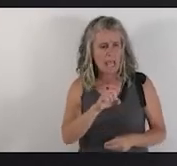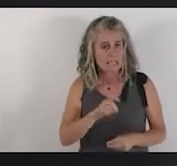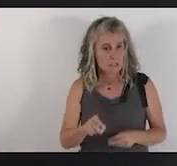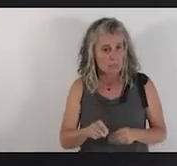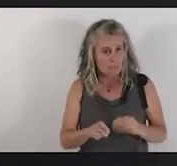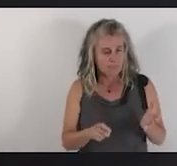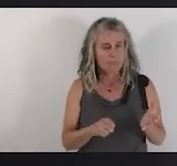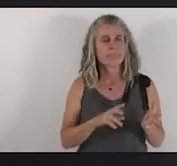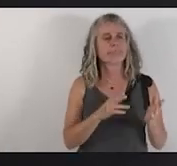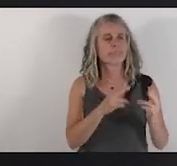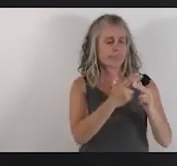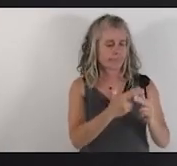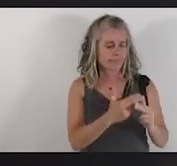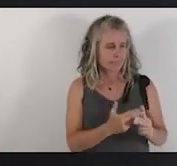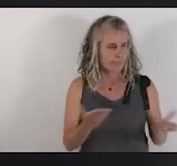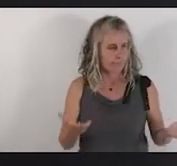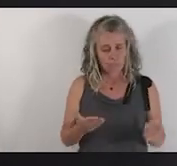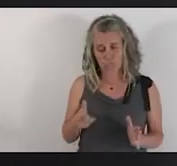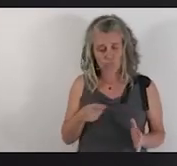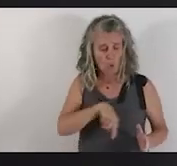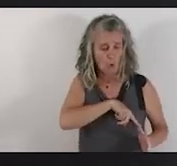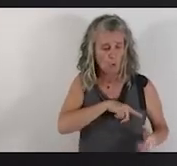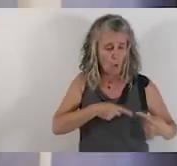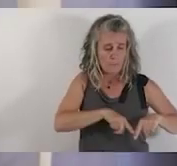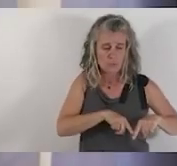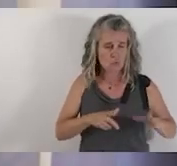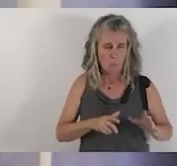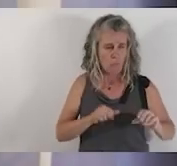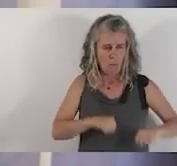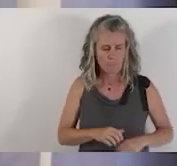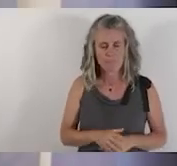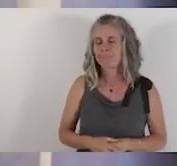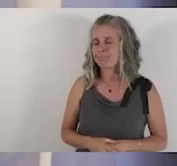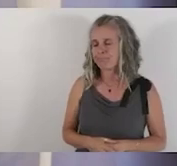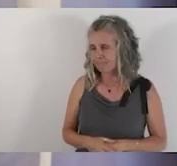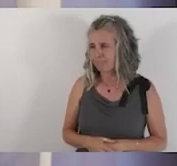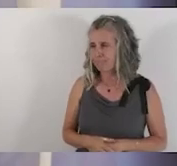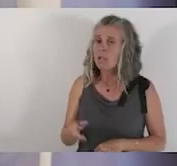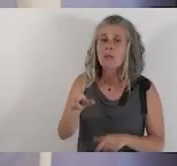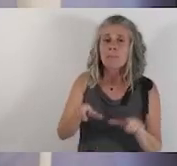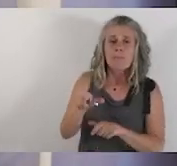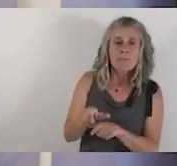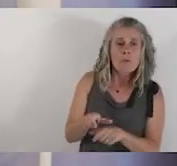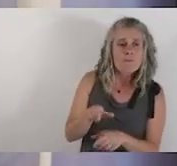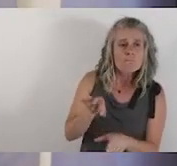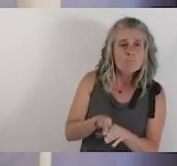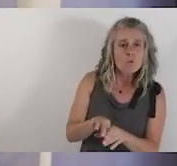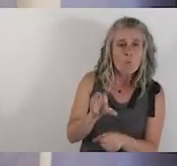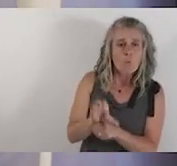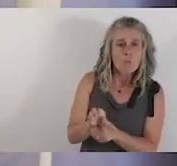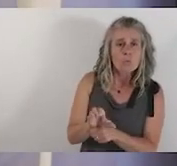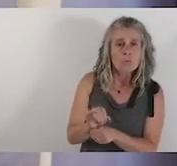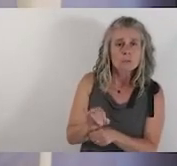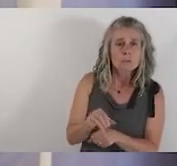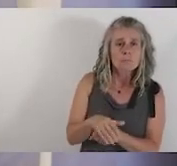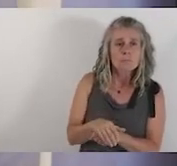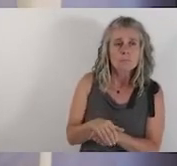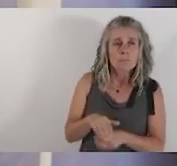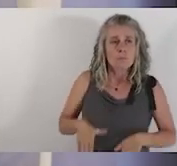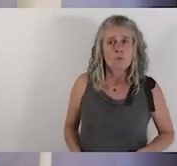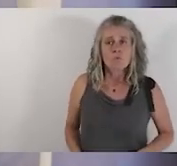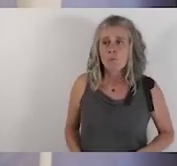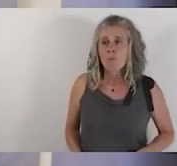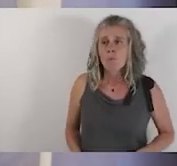commission. Je passe au vote. Y a-t-il des contre, des abstentions?